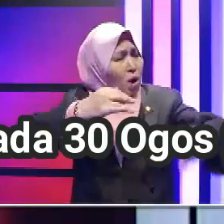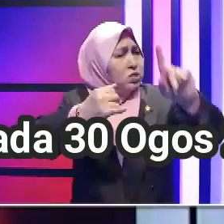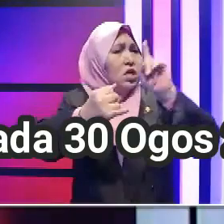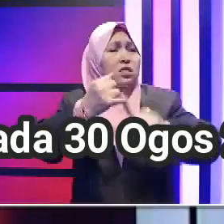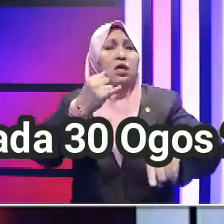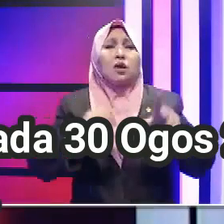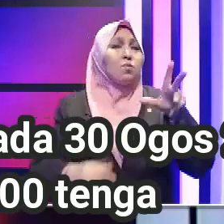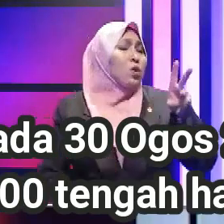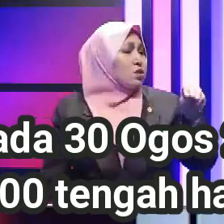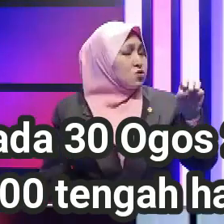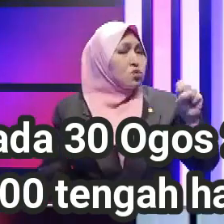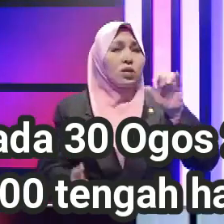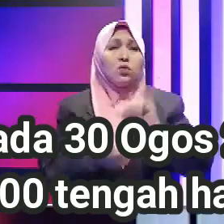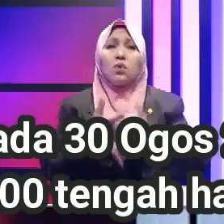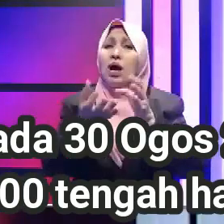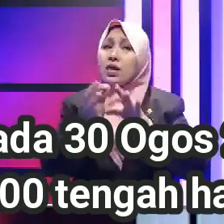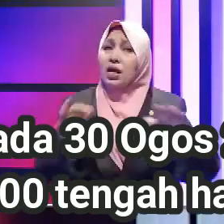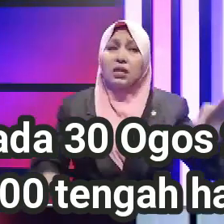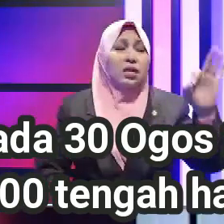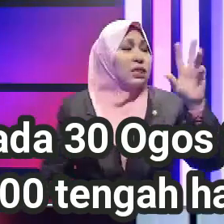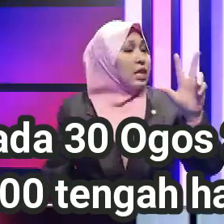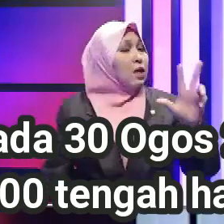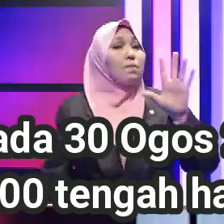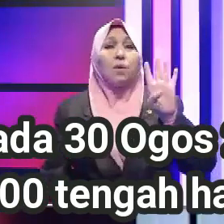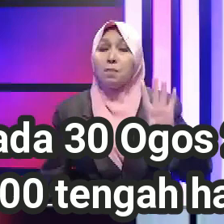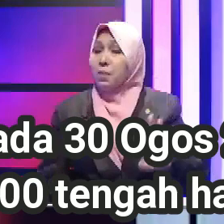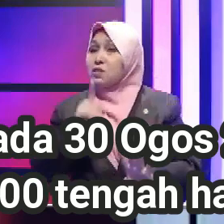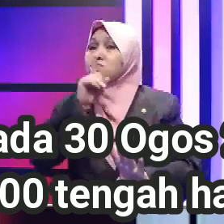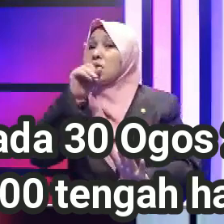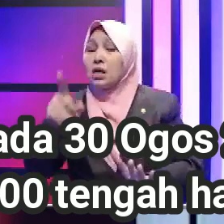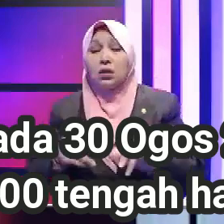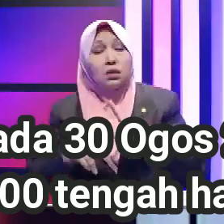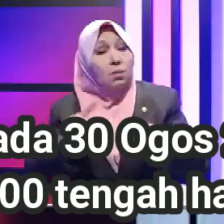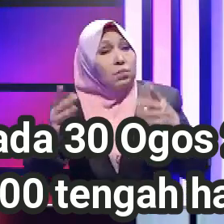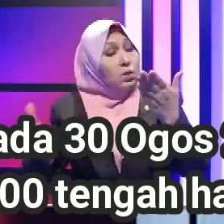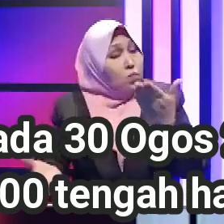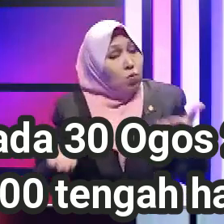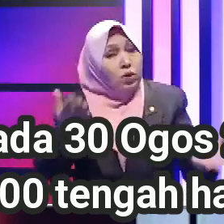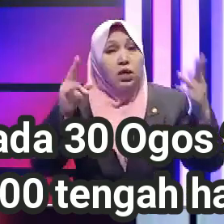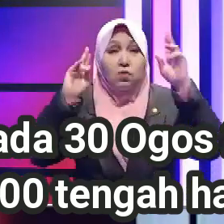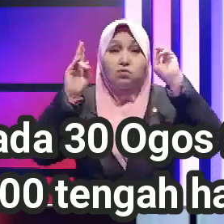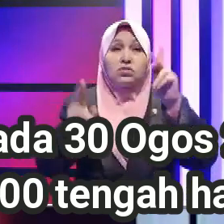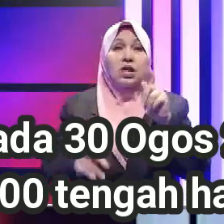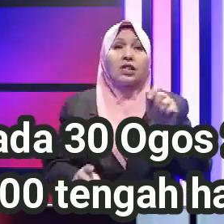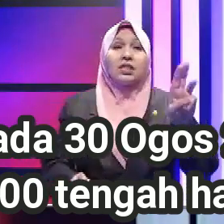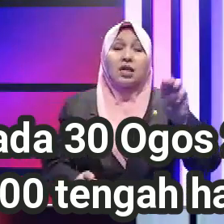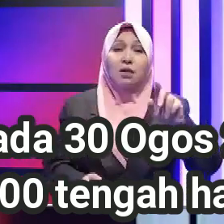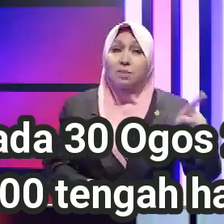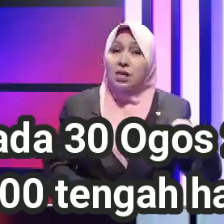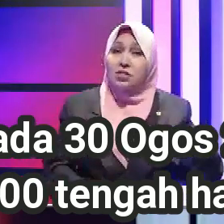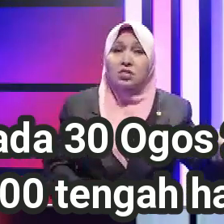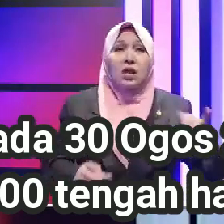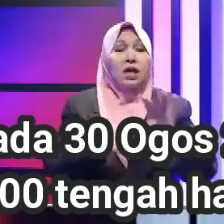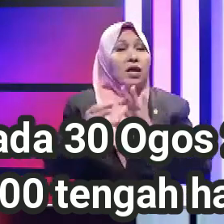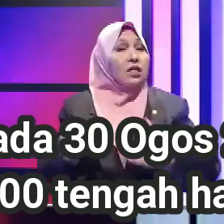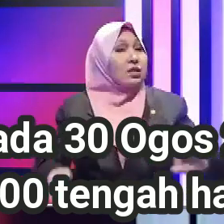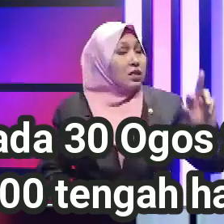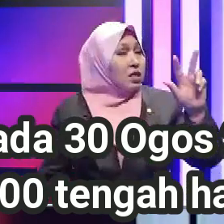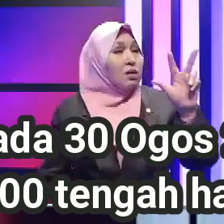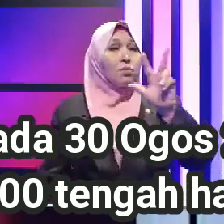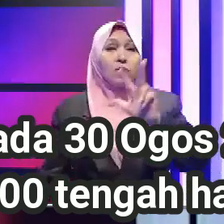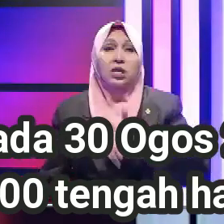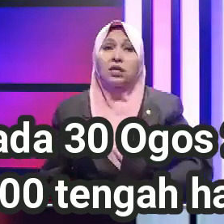halaman tersebut ayat yang ke-34 sebenarnya Tapi mungkin statistik misi bully bacakan sekali ayat yang ke-33